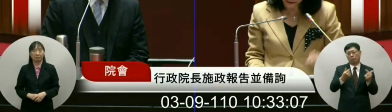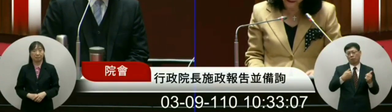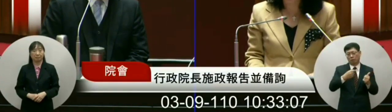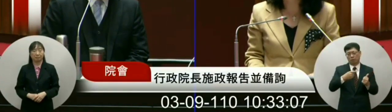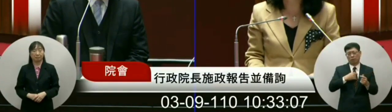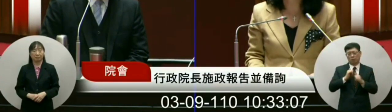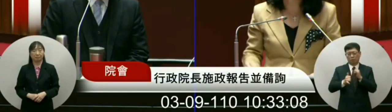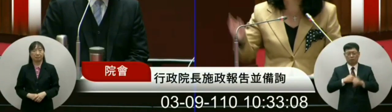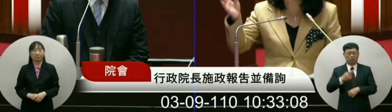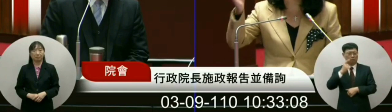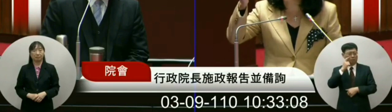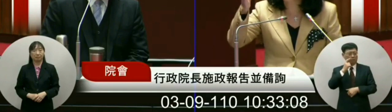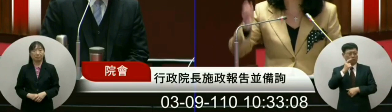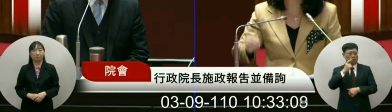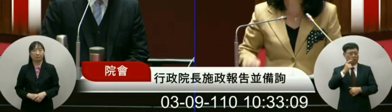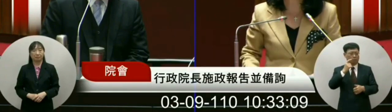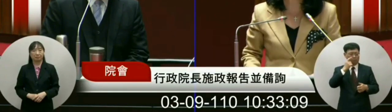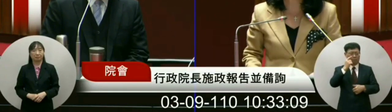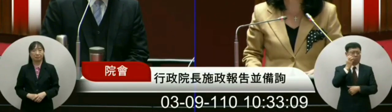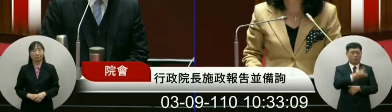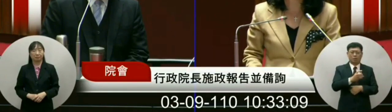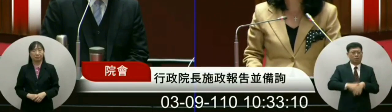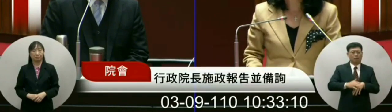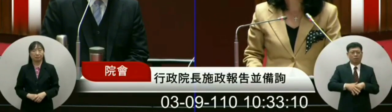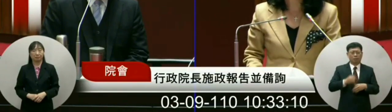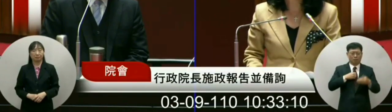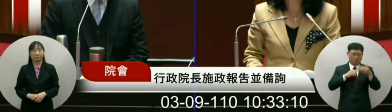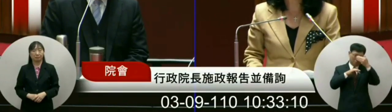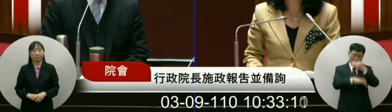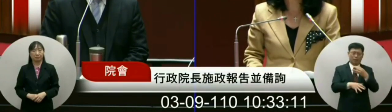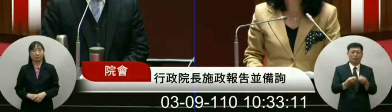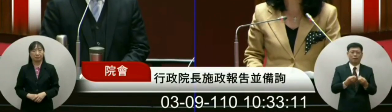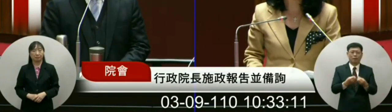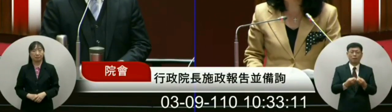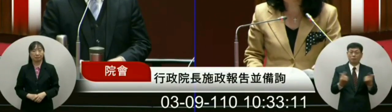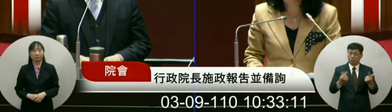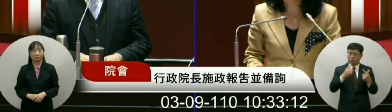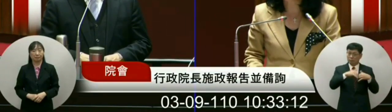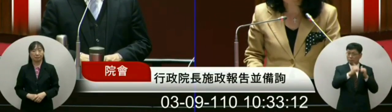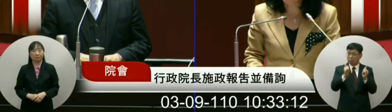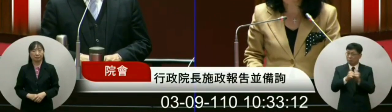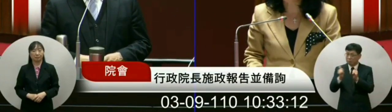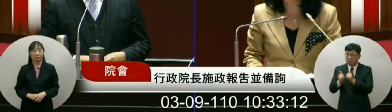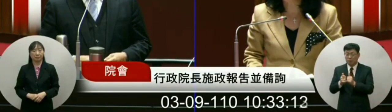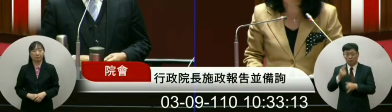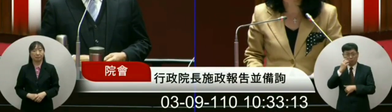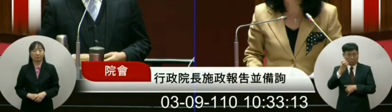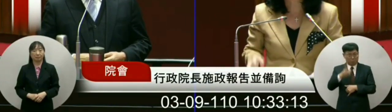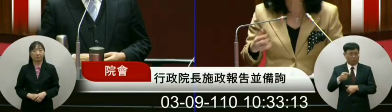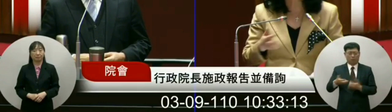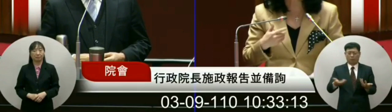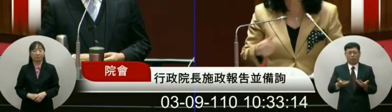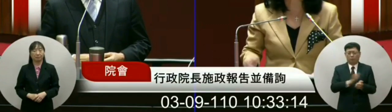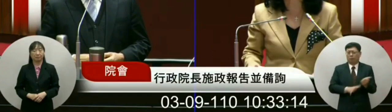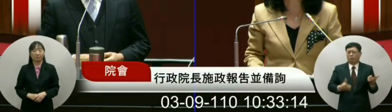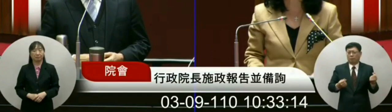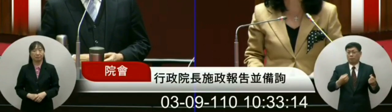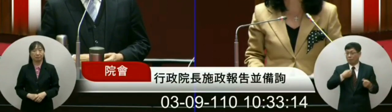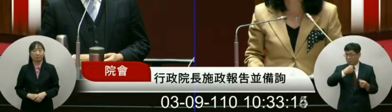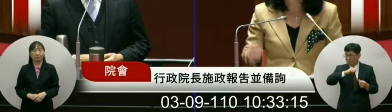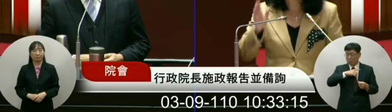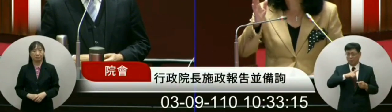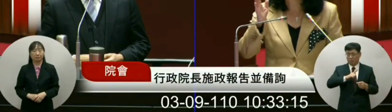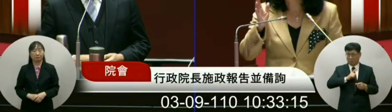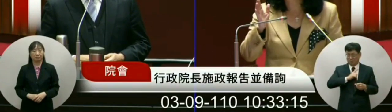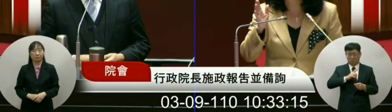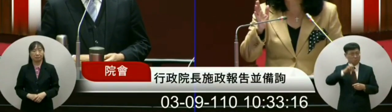个社会的污名化。我们刚刚前面已经先给你看到，这个种族歧视它带来的一个结果，连我们台湾之光他